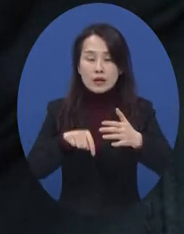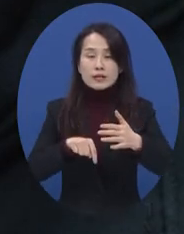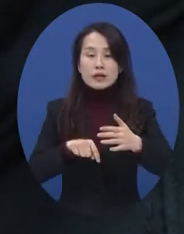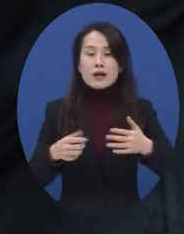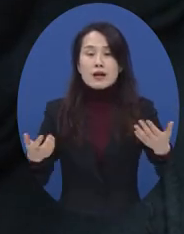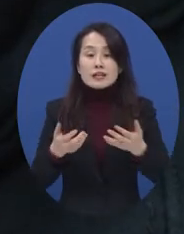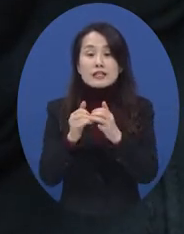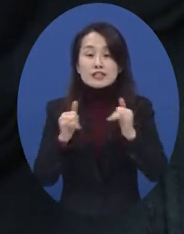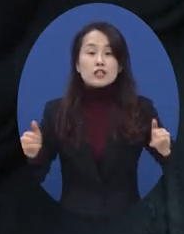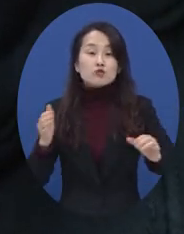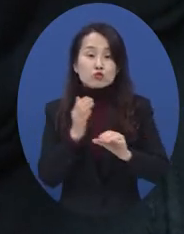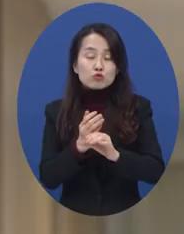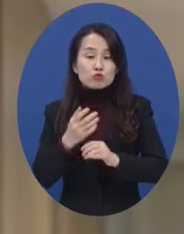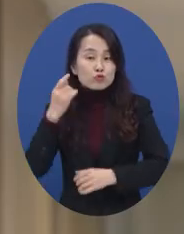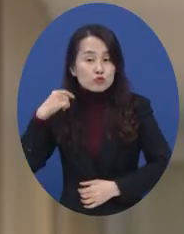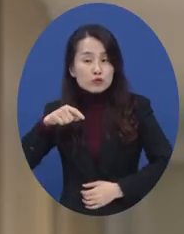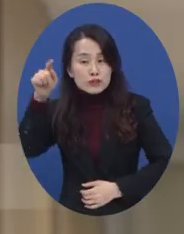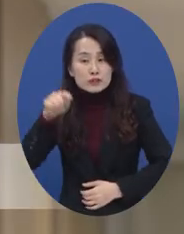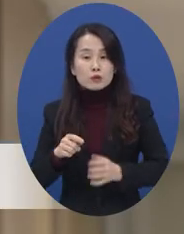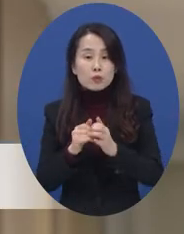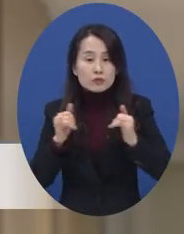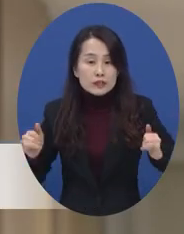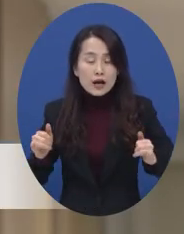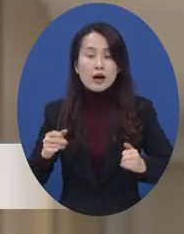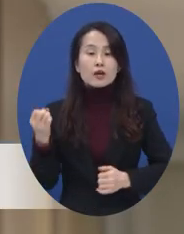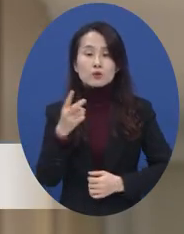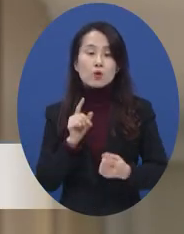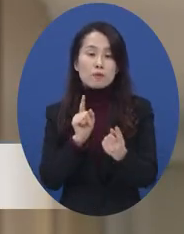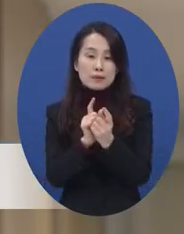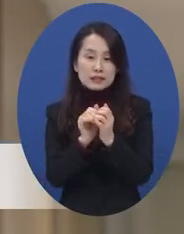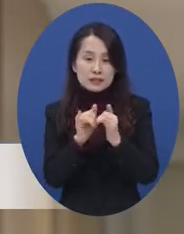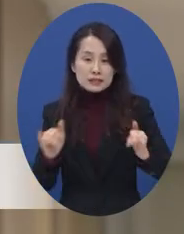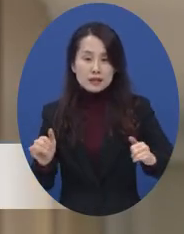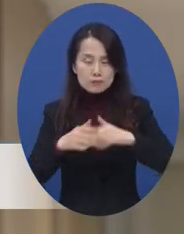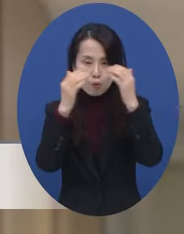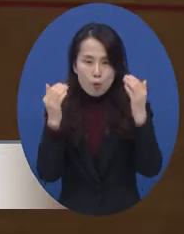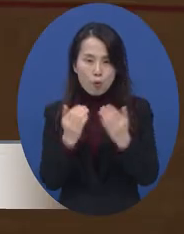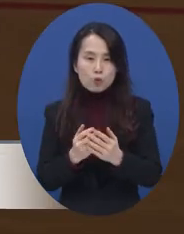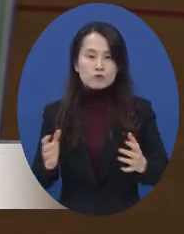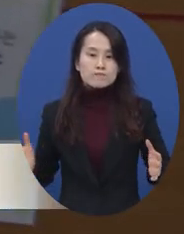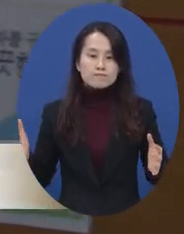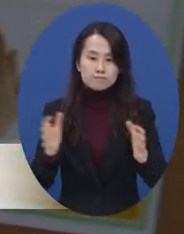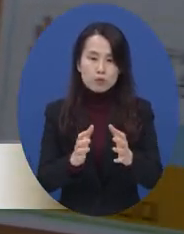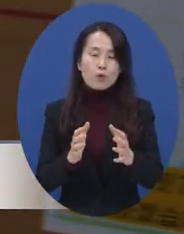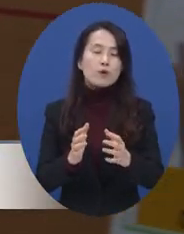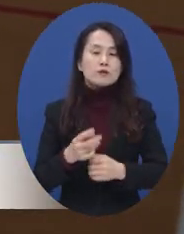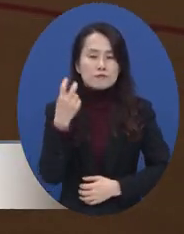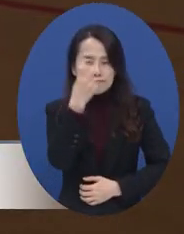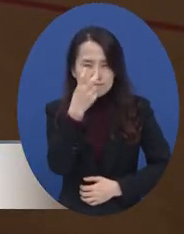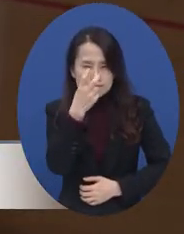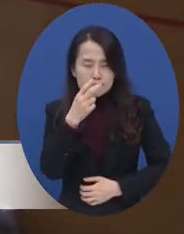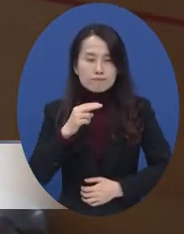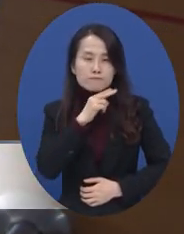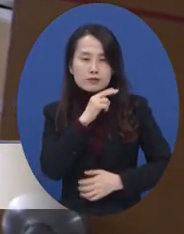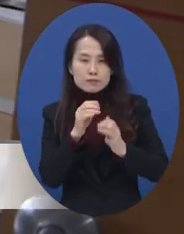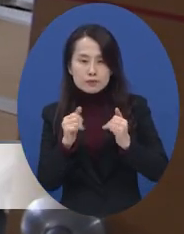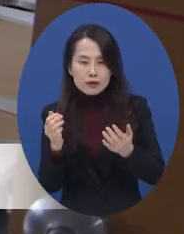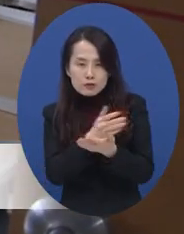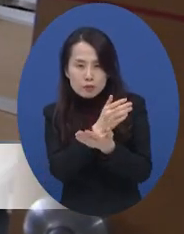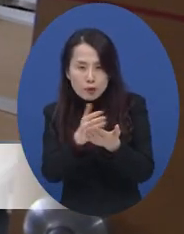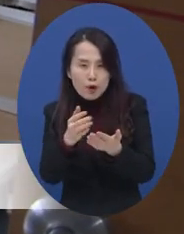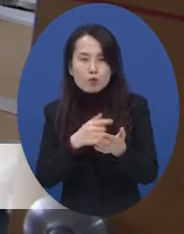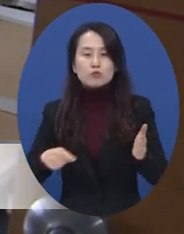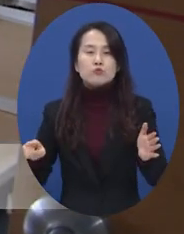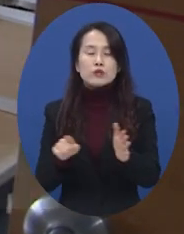종사자 중 중국을 방문하거나 중국 방문자와 접촉한 사례를 전수조사하고 의심 환자를 신속히 선별하기 위해